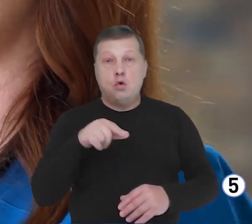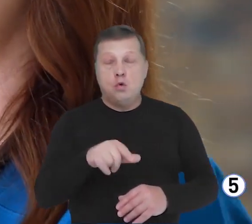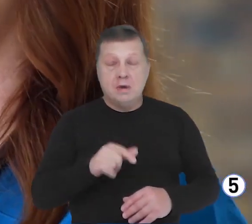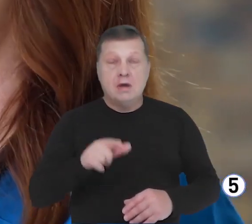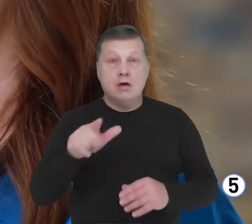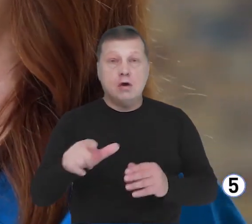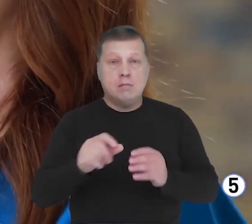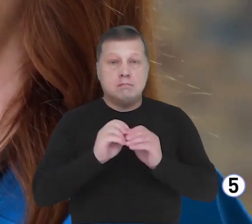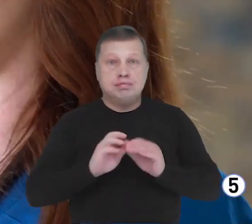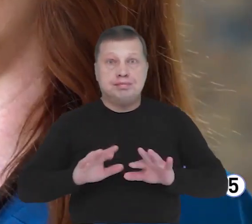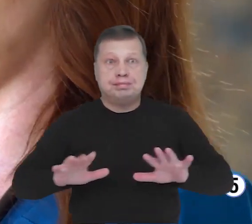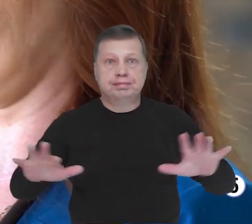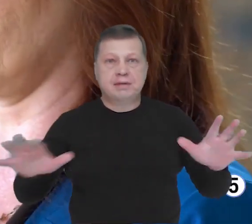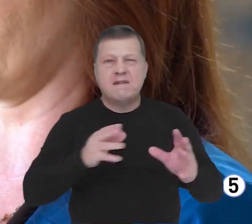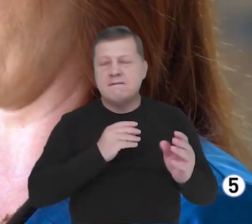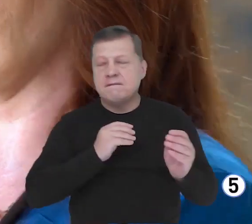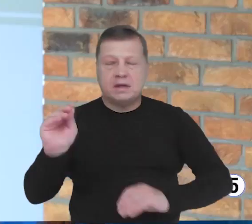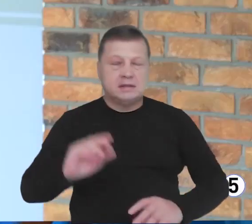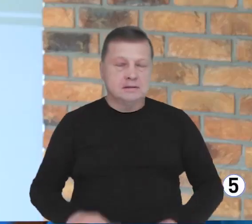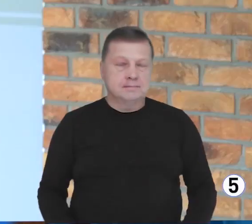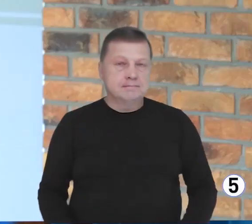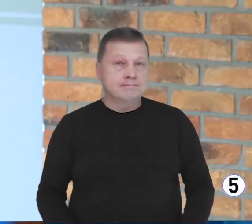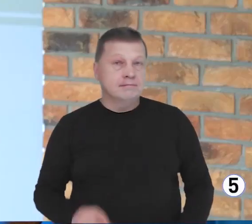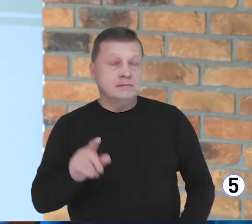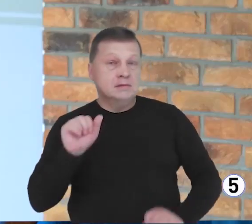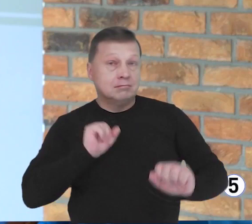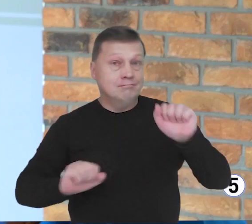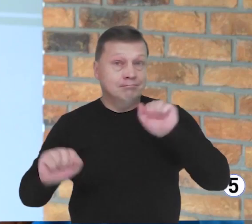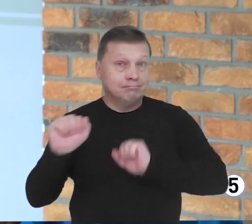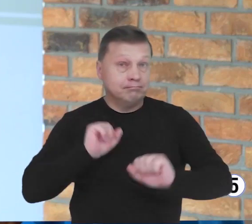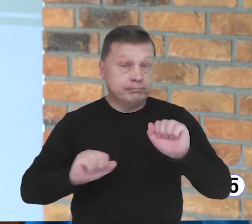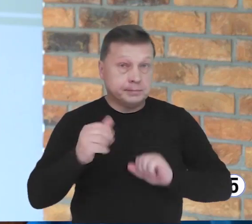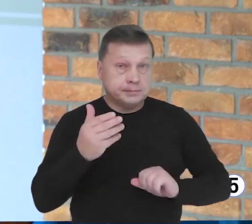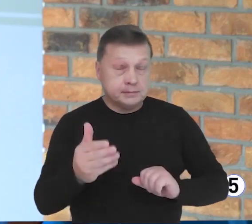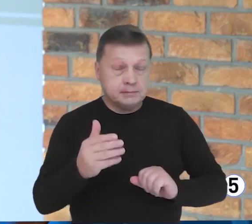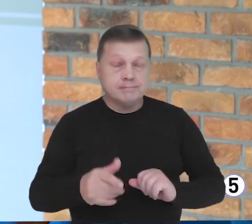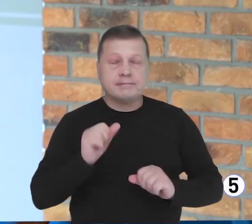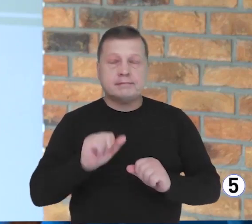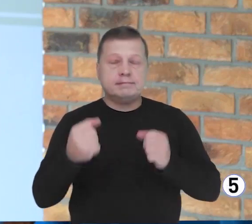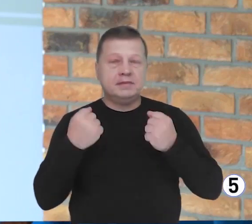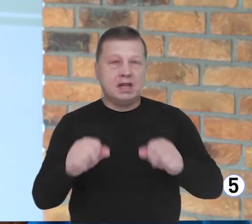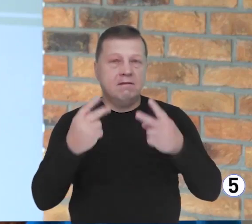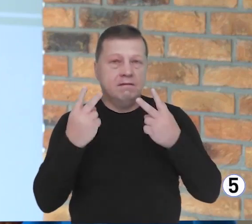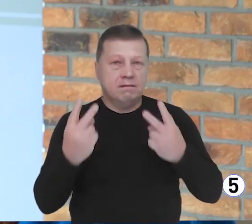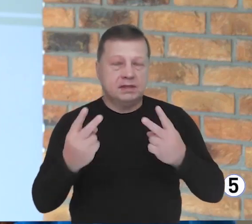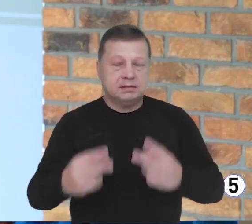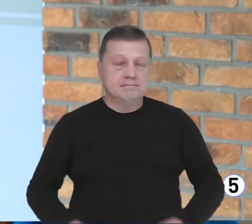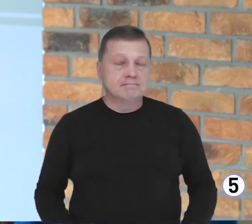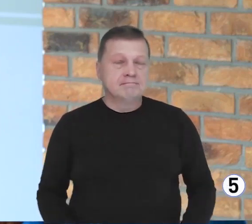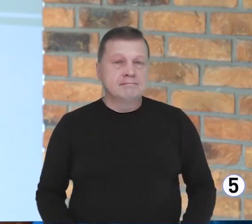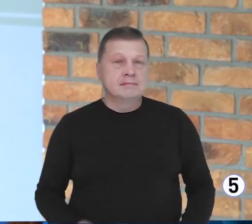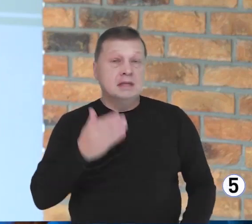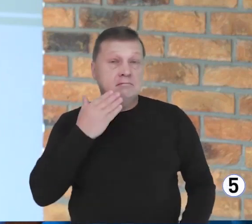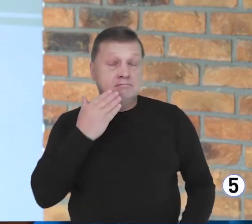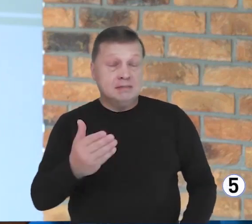wtedy jego replikacja jest jeszcze większa. Aktywność fizyczna tutaj oczywiście pełni bardzo